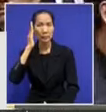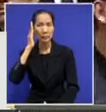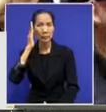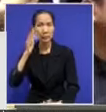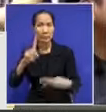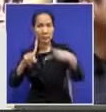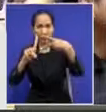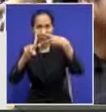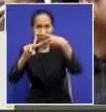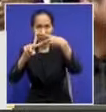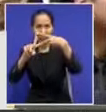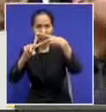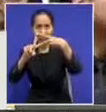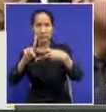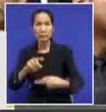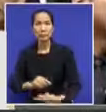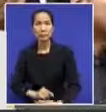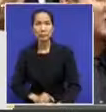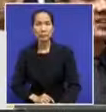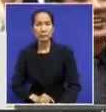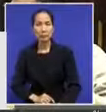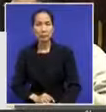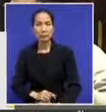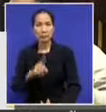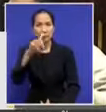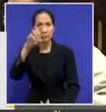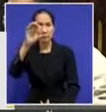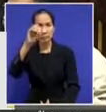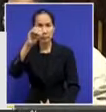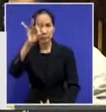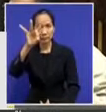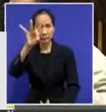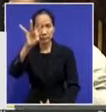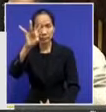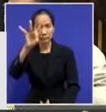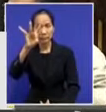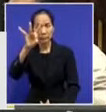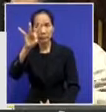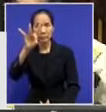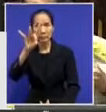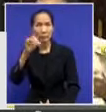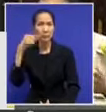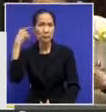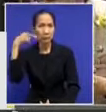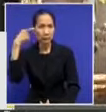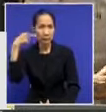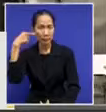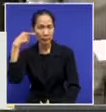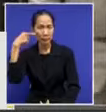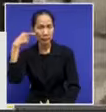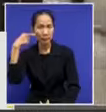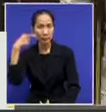ายธนาธรจึงรุ่งเรืองกิจครับ 158นางสาวยานณทิชาบัว